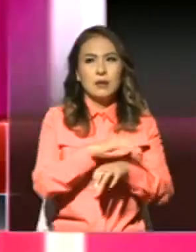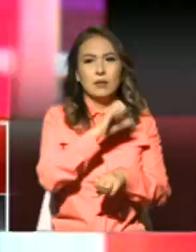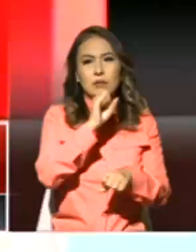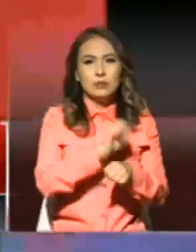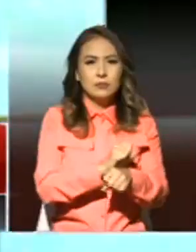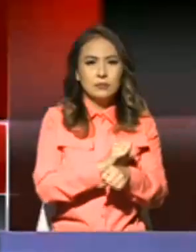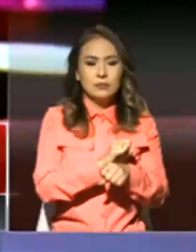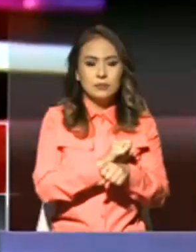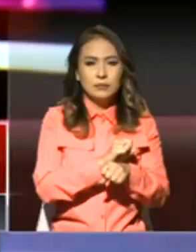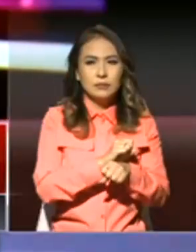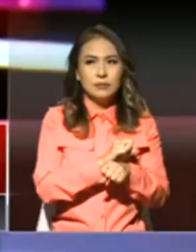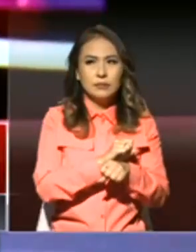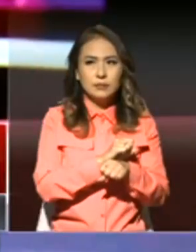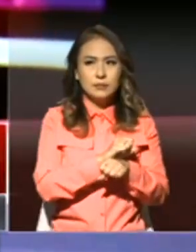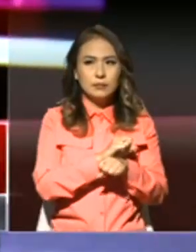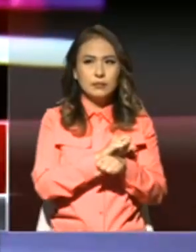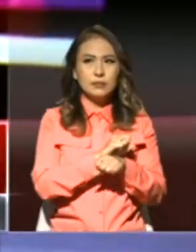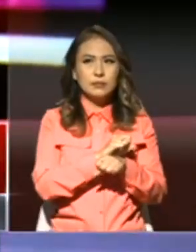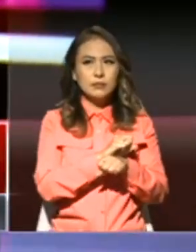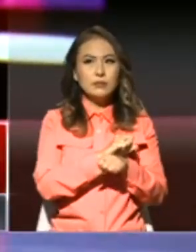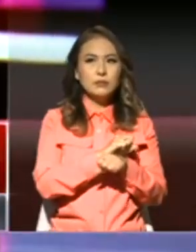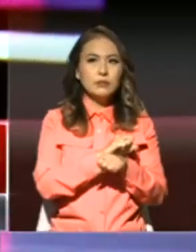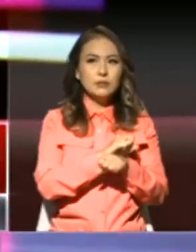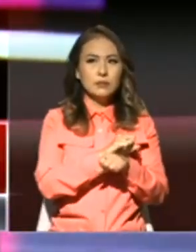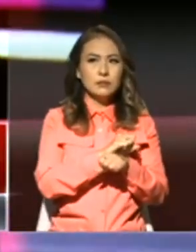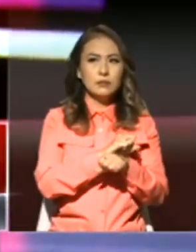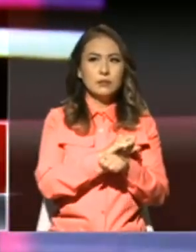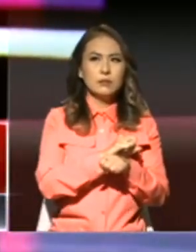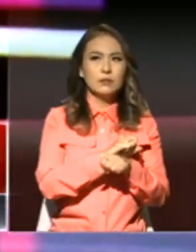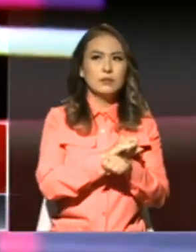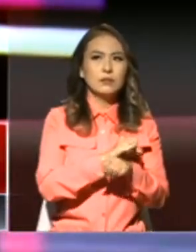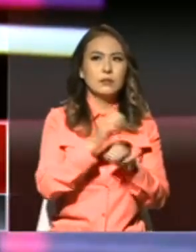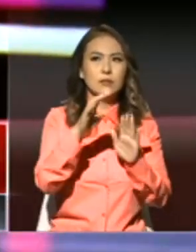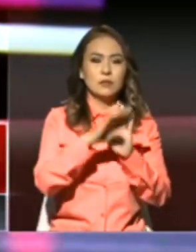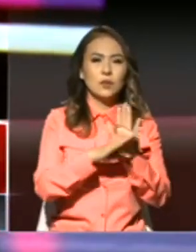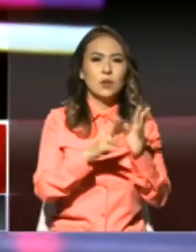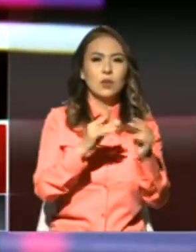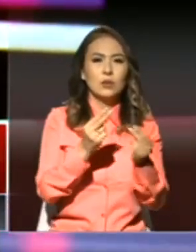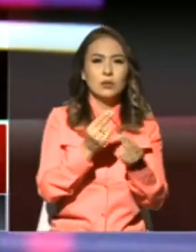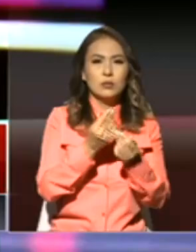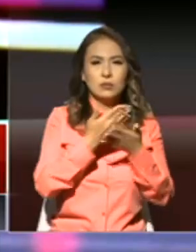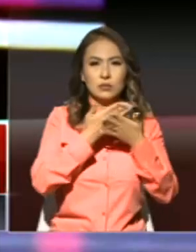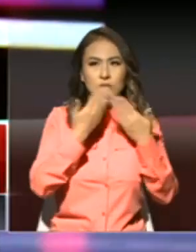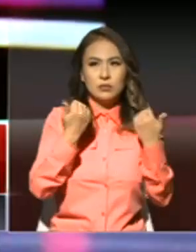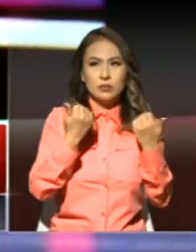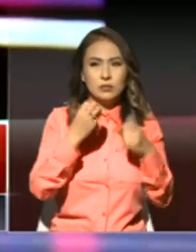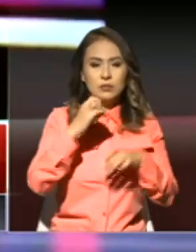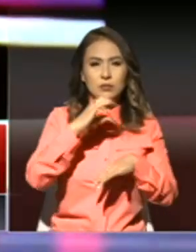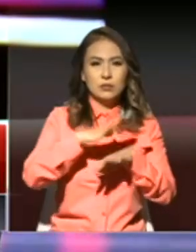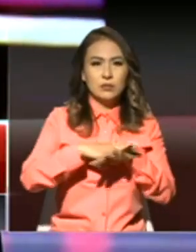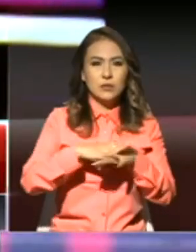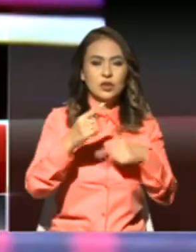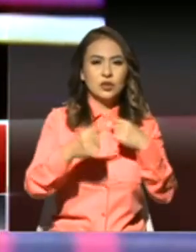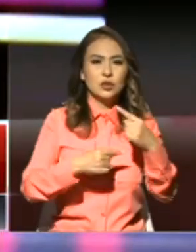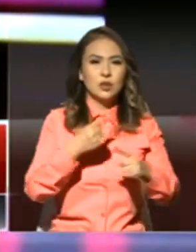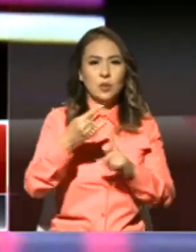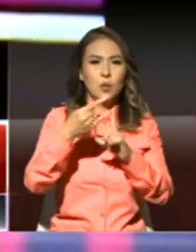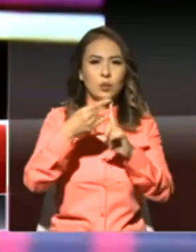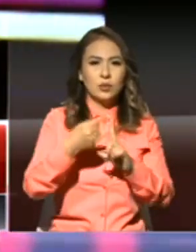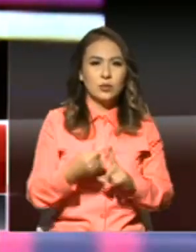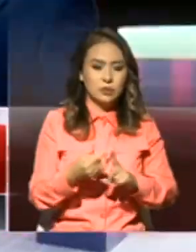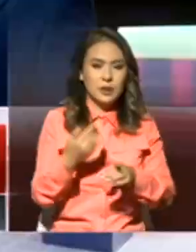Иә, тоқтап қалды. Бұл бір сұранысқа ие бағдарлама, бірақ ақша жоқ. Банктер онлайн қабылдайды